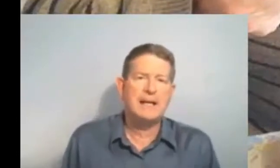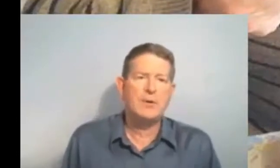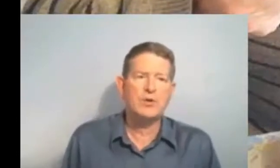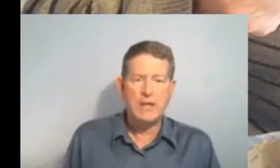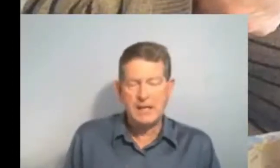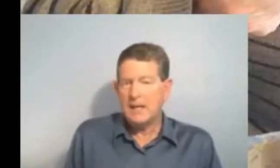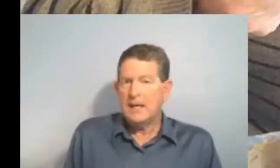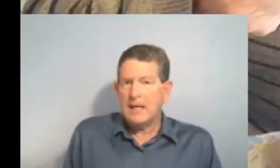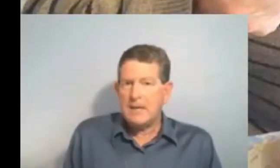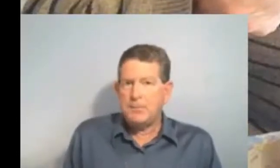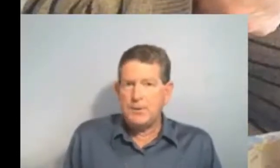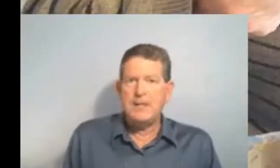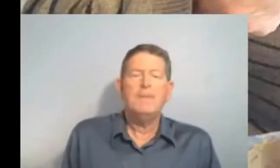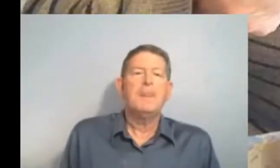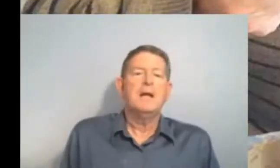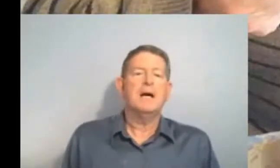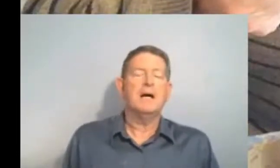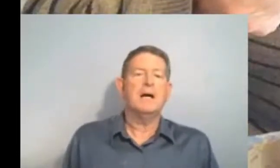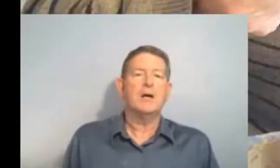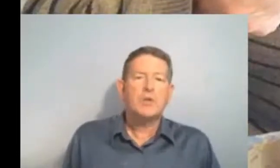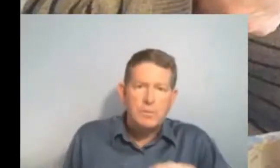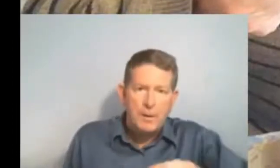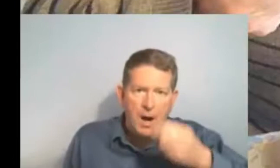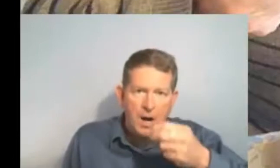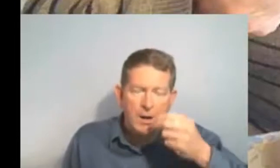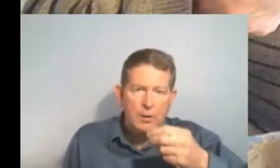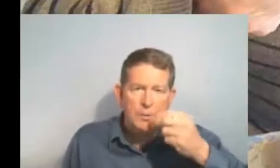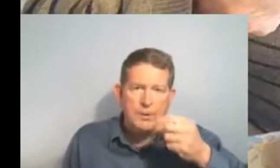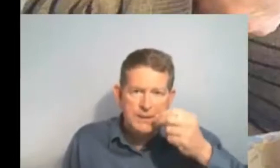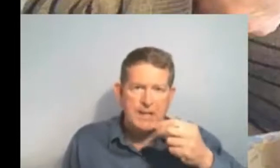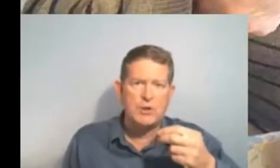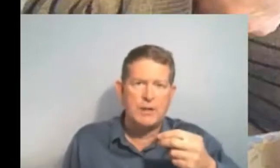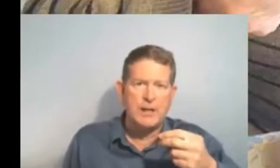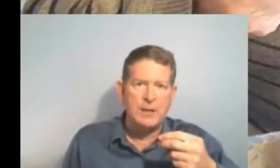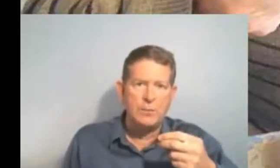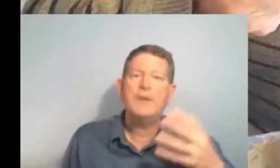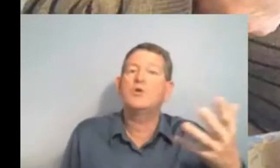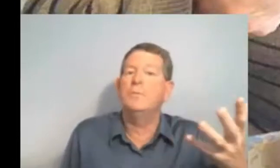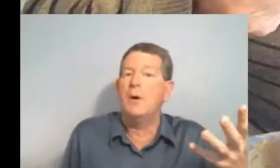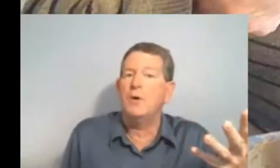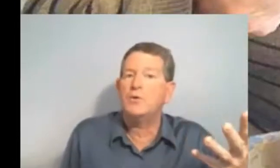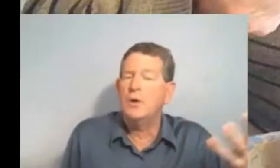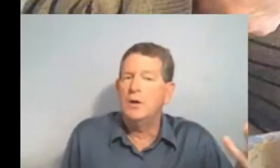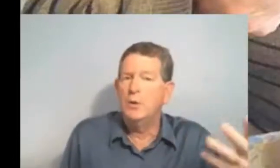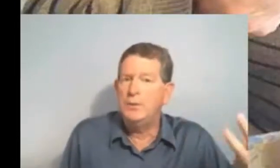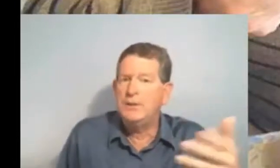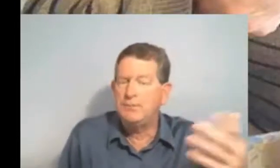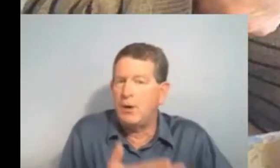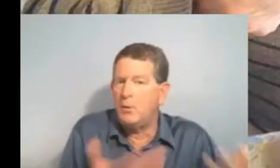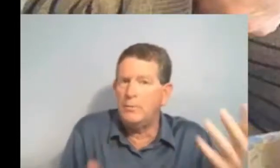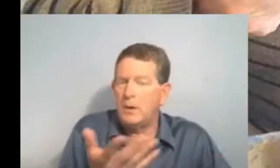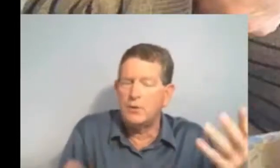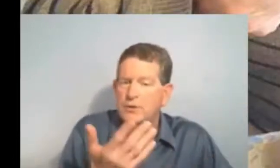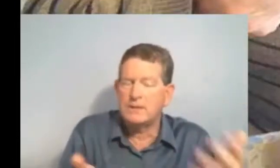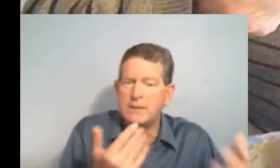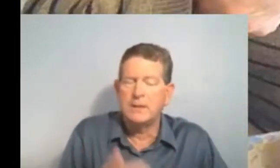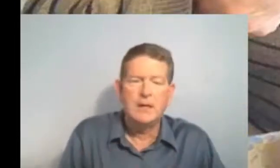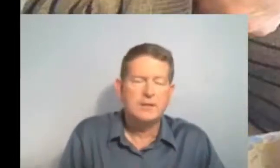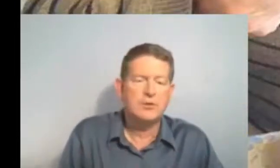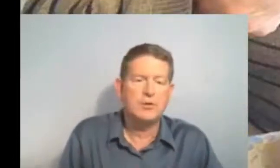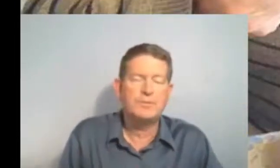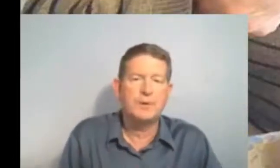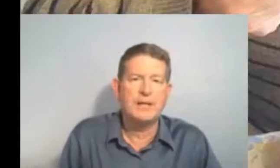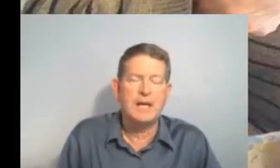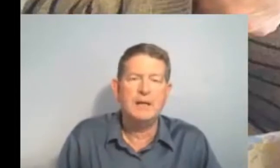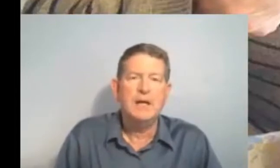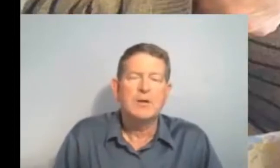la salle à manger, et puis je prends le petit déjeuner, ou bien je mange prends ou mange, ça